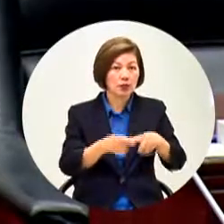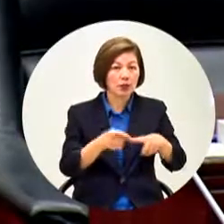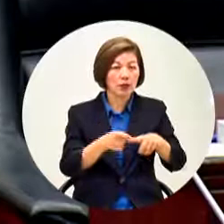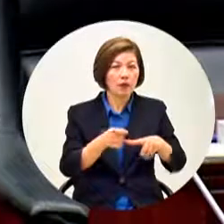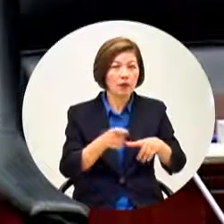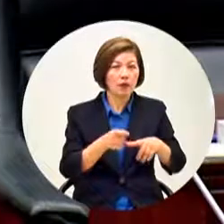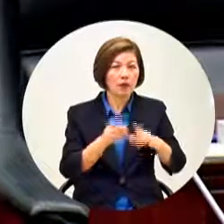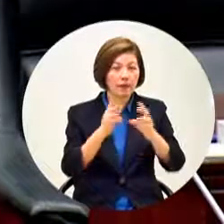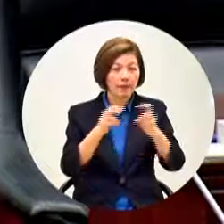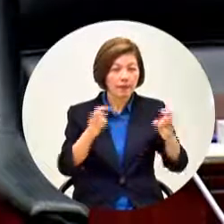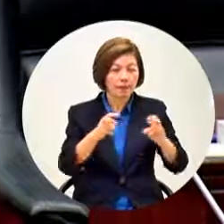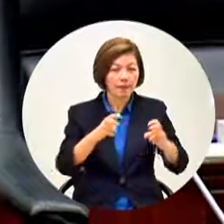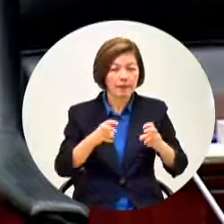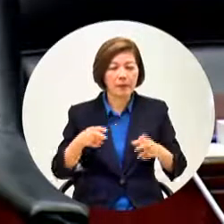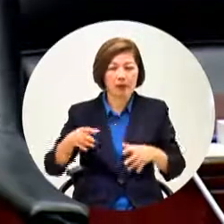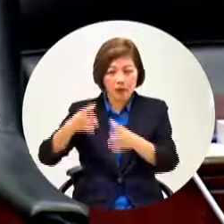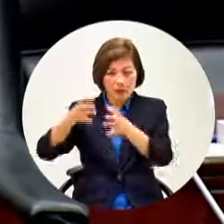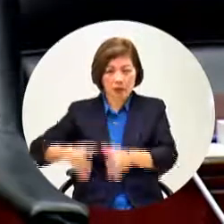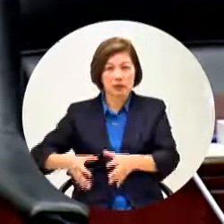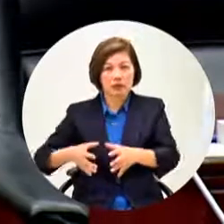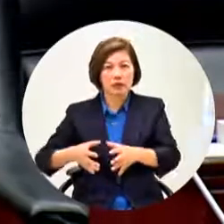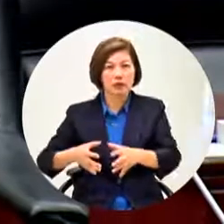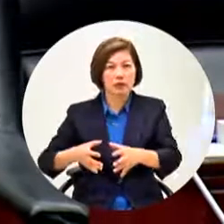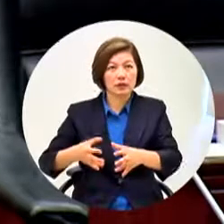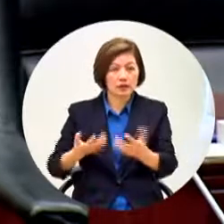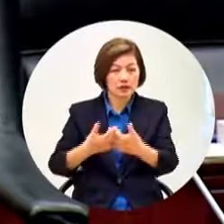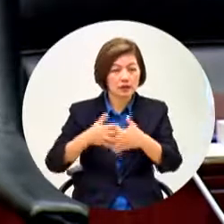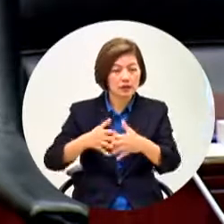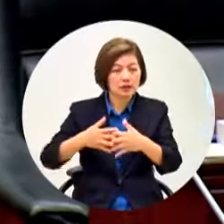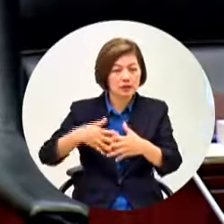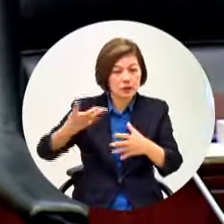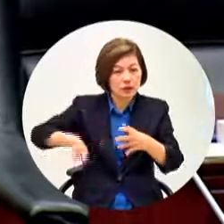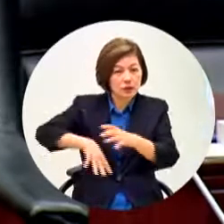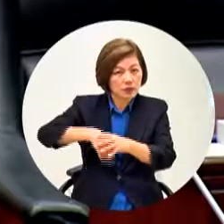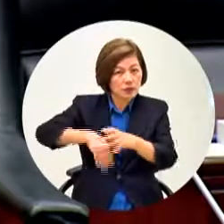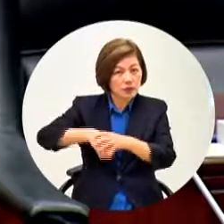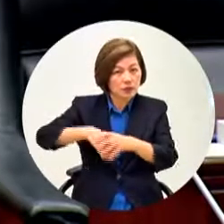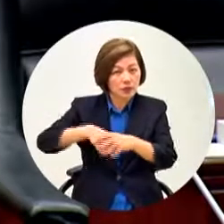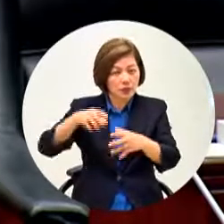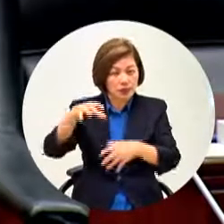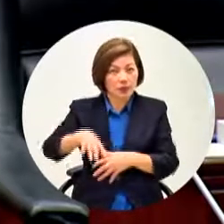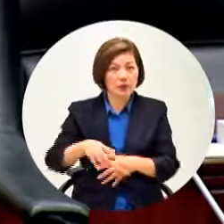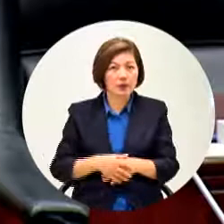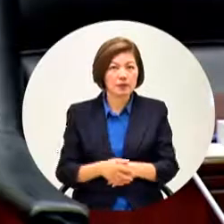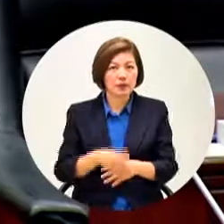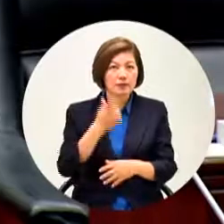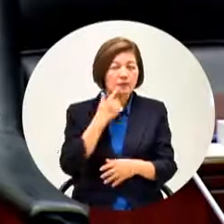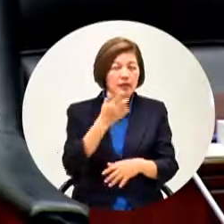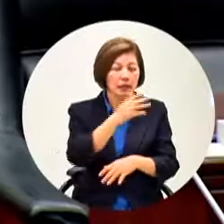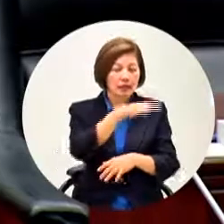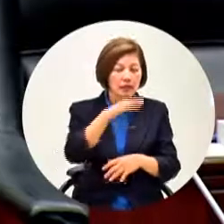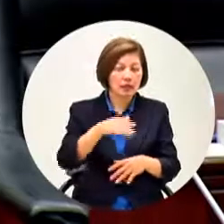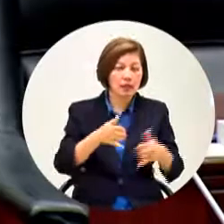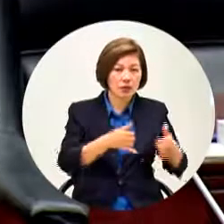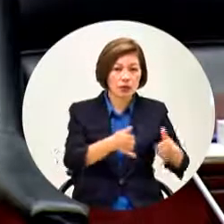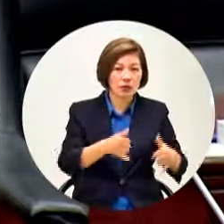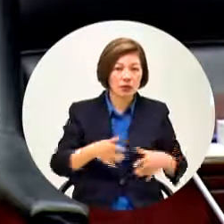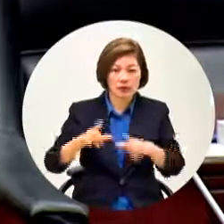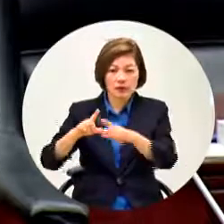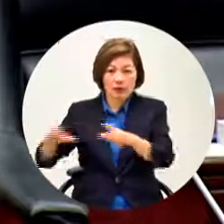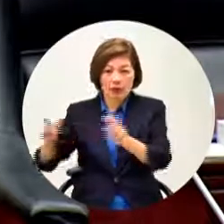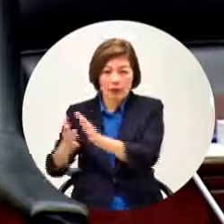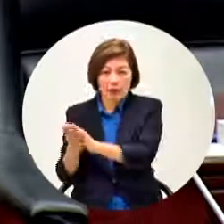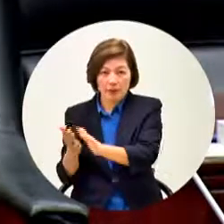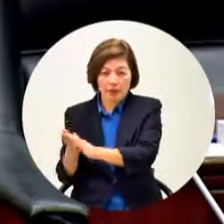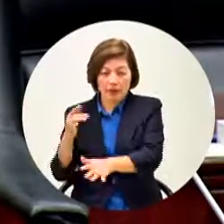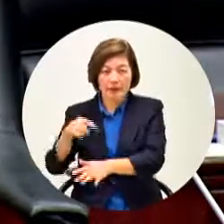站，就是抽安尼美山迄、那个美山路加迄个大排，拢